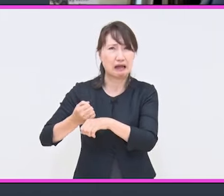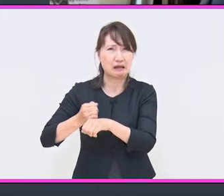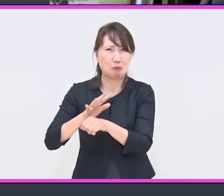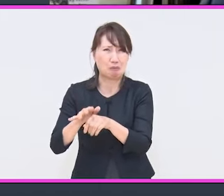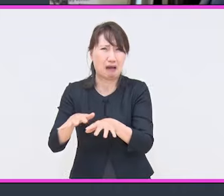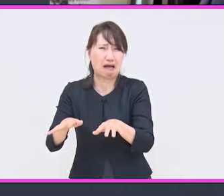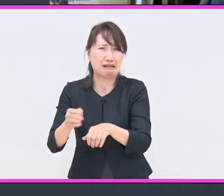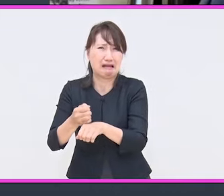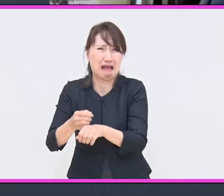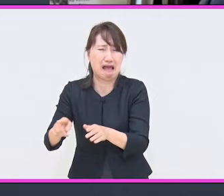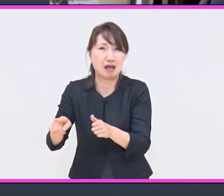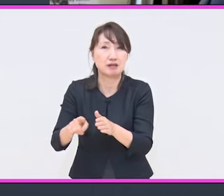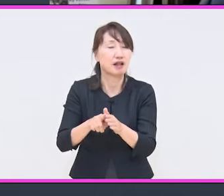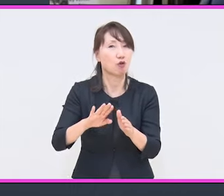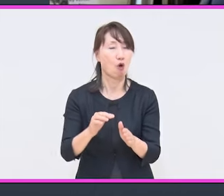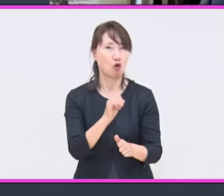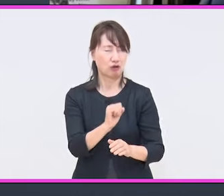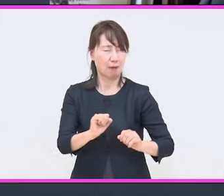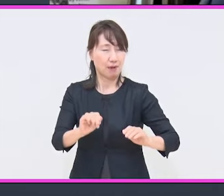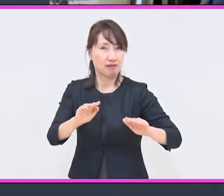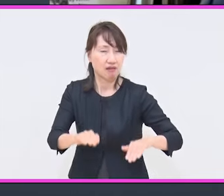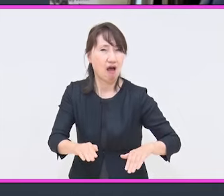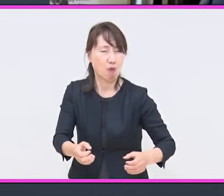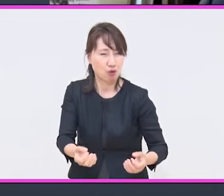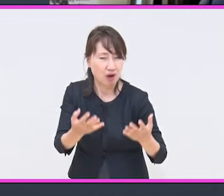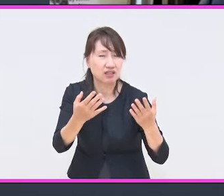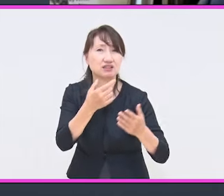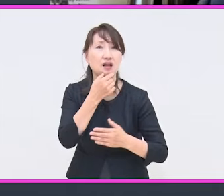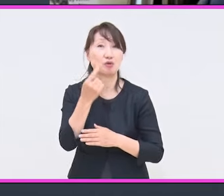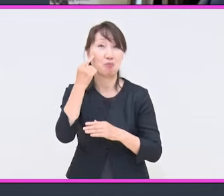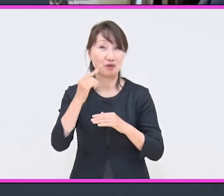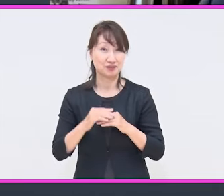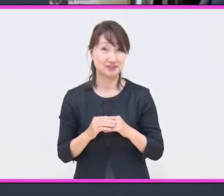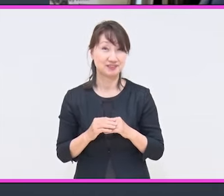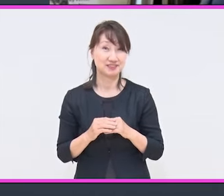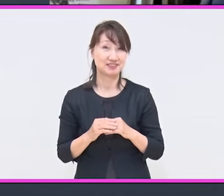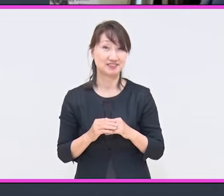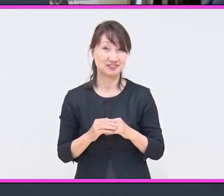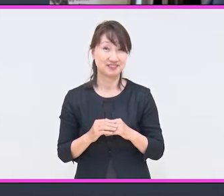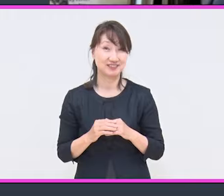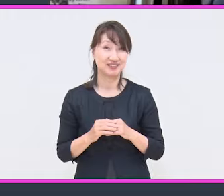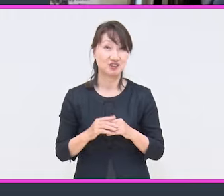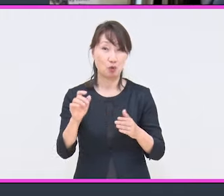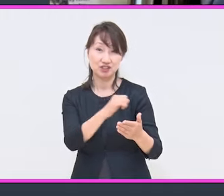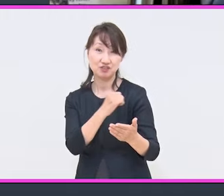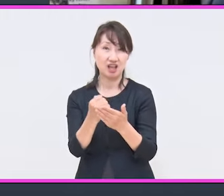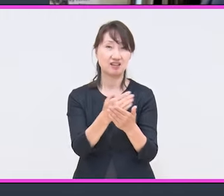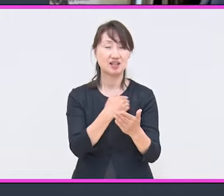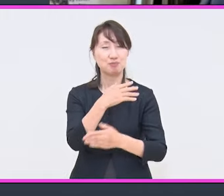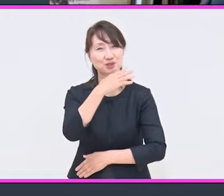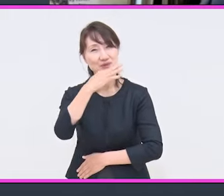the struggles that we faced over the last year together as a world. So I really hope it's possible for it to